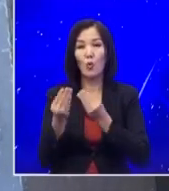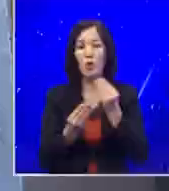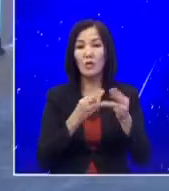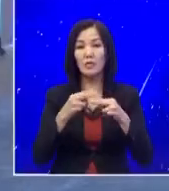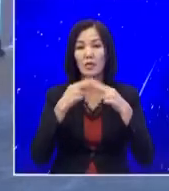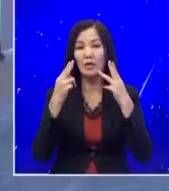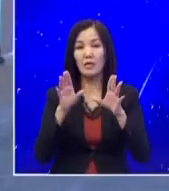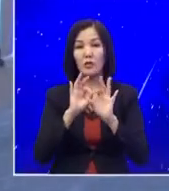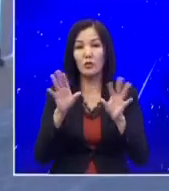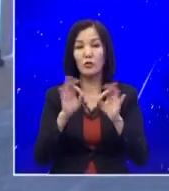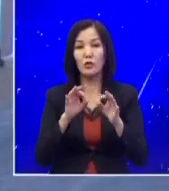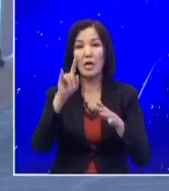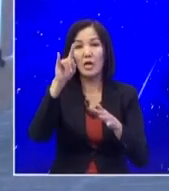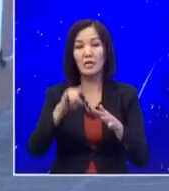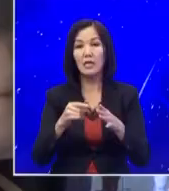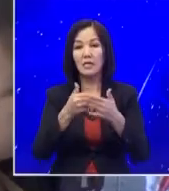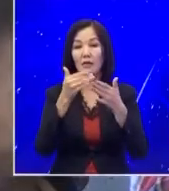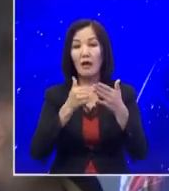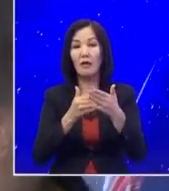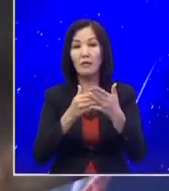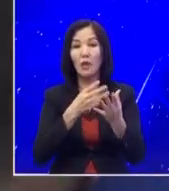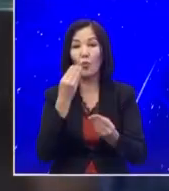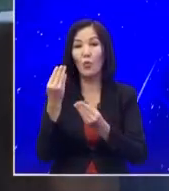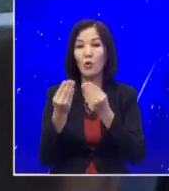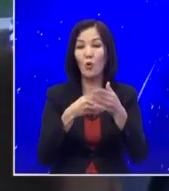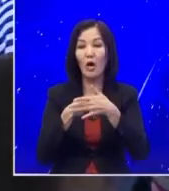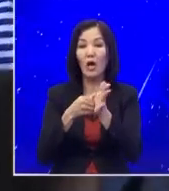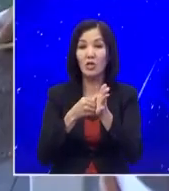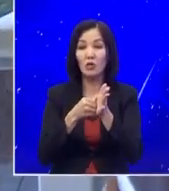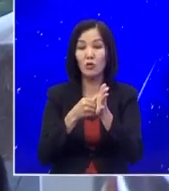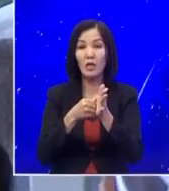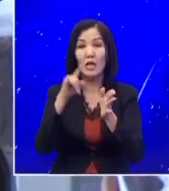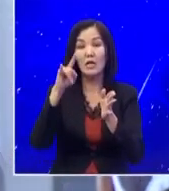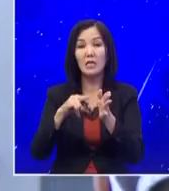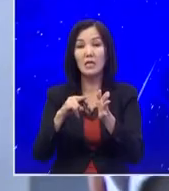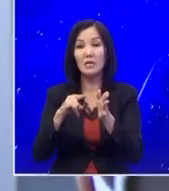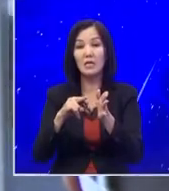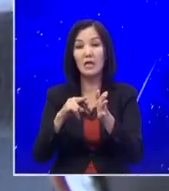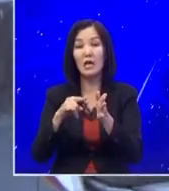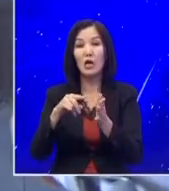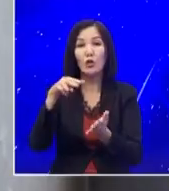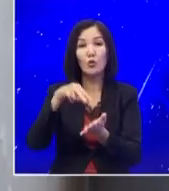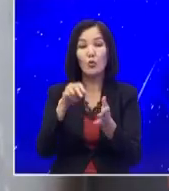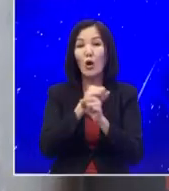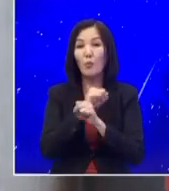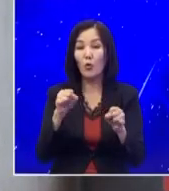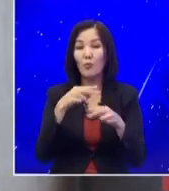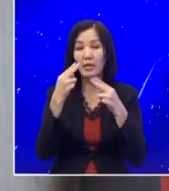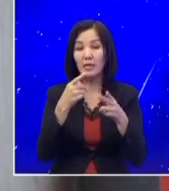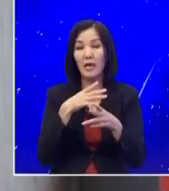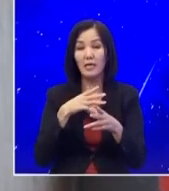жүр. Оларға терезе алдында ойнамау, ашық терезеге жақындамау керектігін айтты. Сонымен қатар қауіпсіздік ережелері